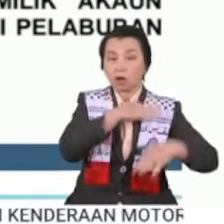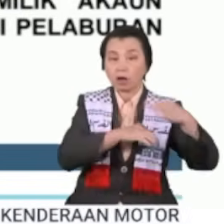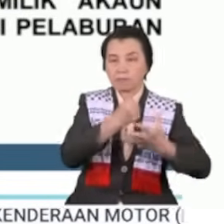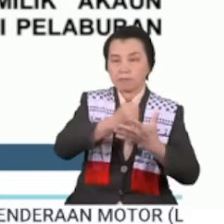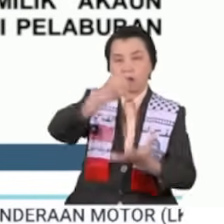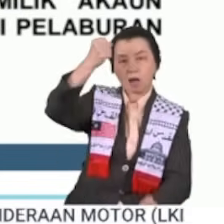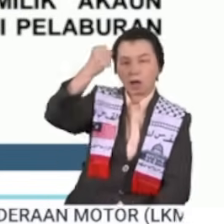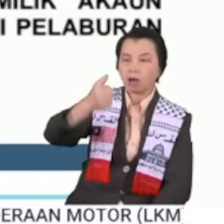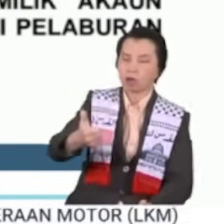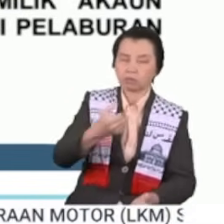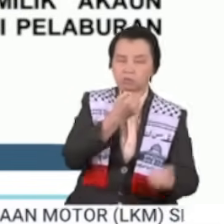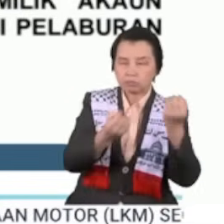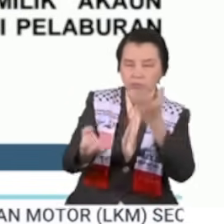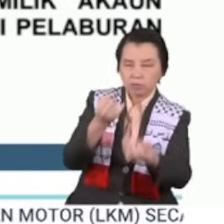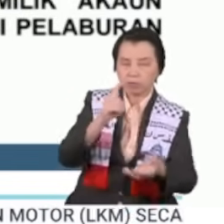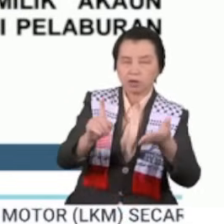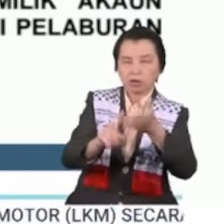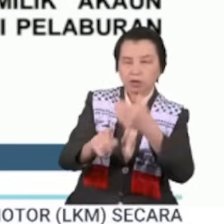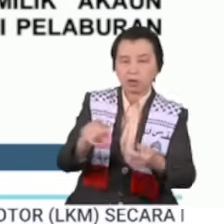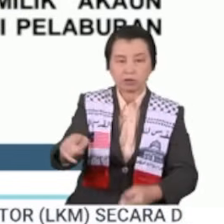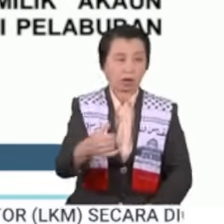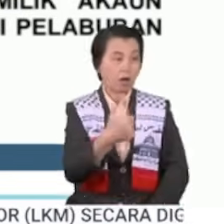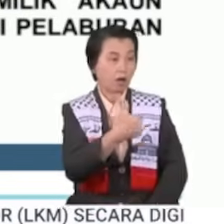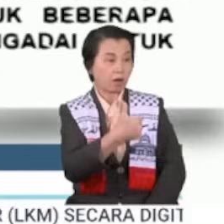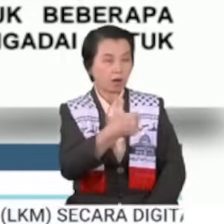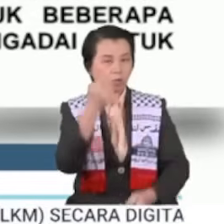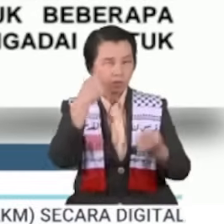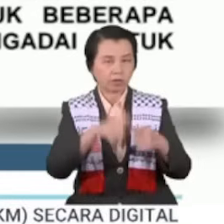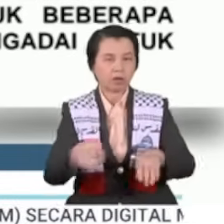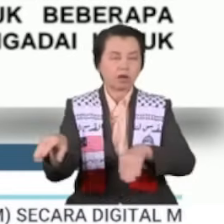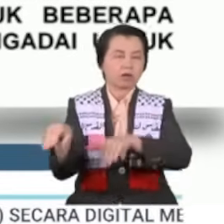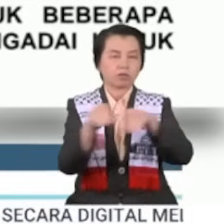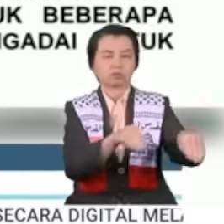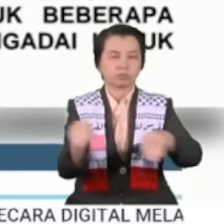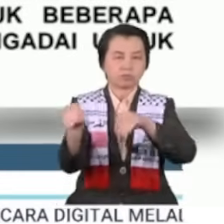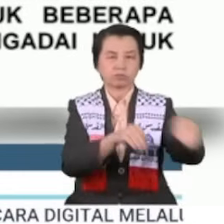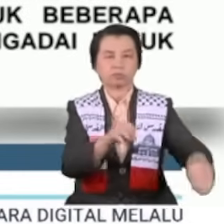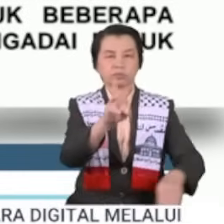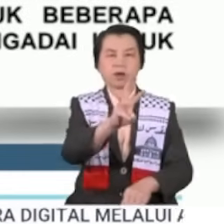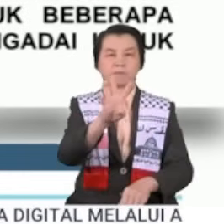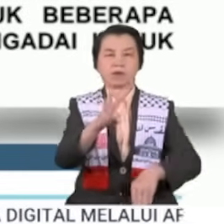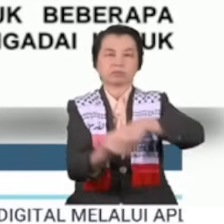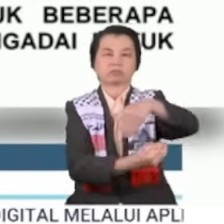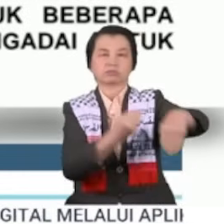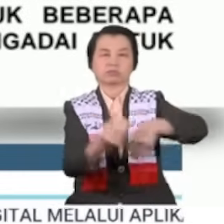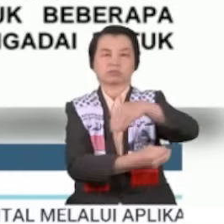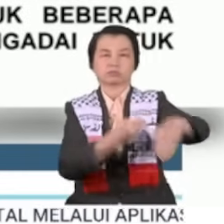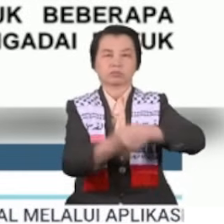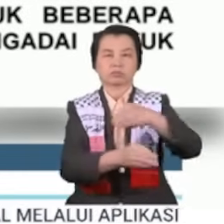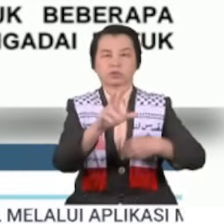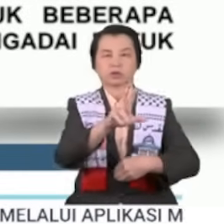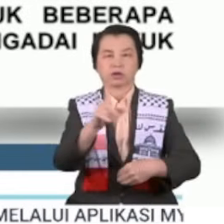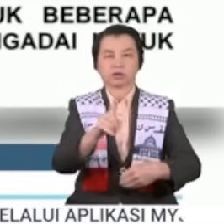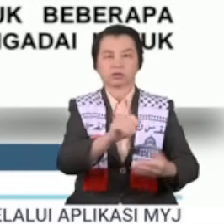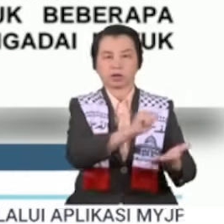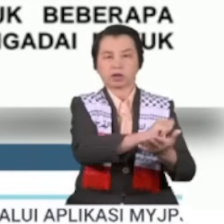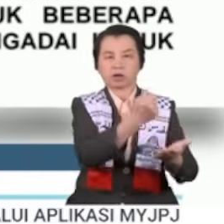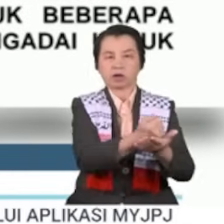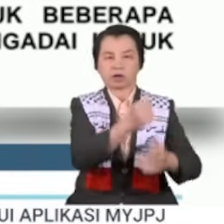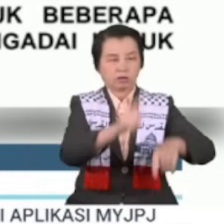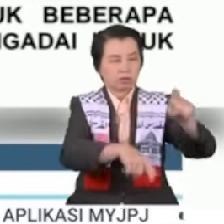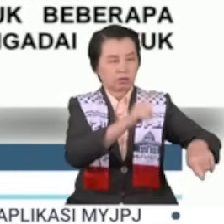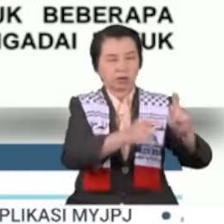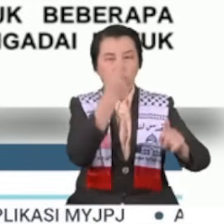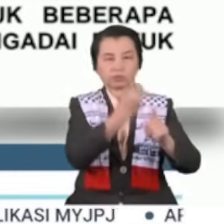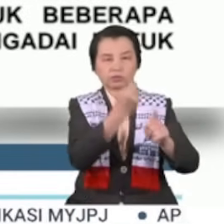keuntungan besar mangsa kemudian bersetuju dan membuat 64 transaksi ke dalam 31 pemilik akaun dengan